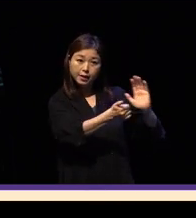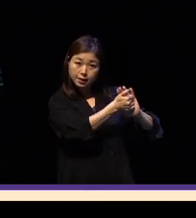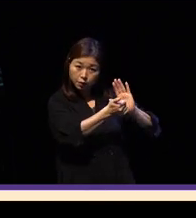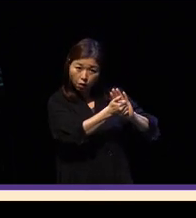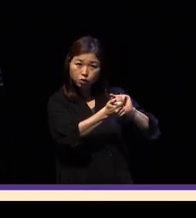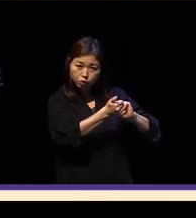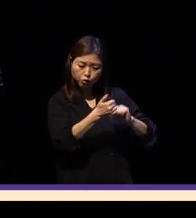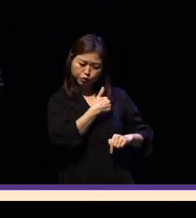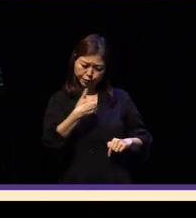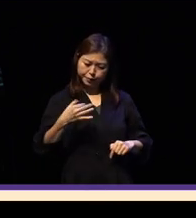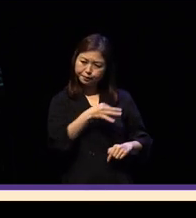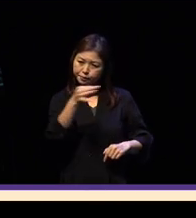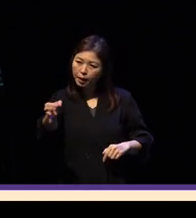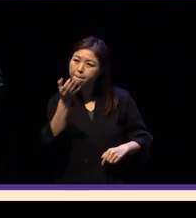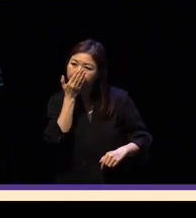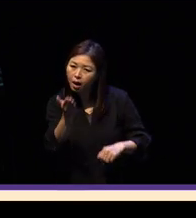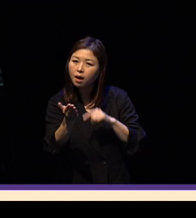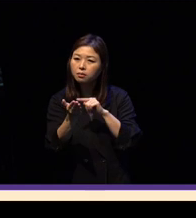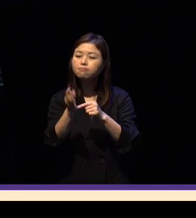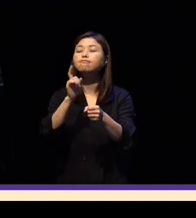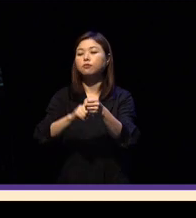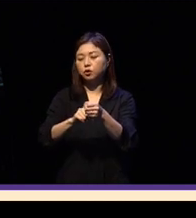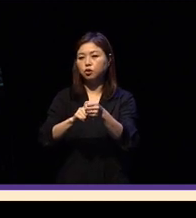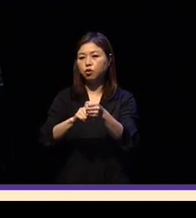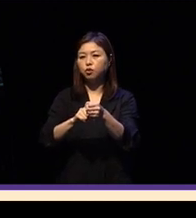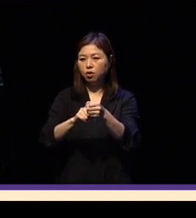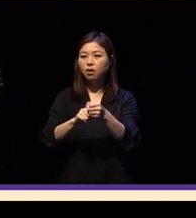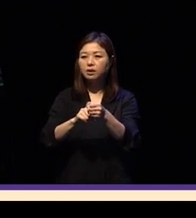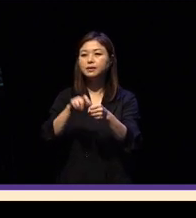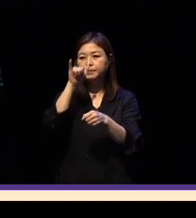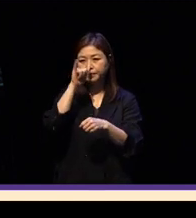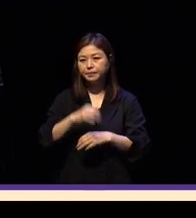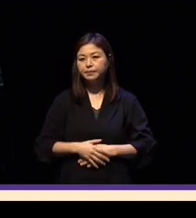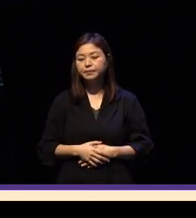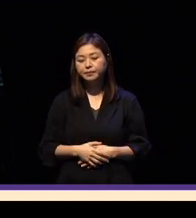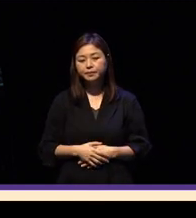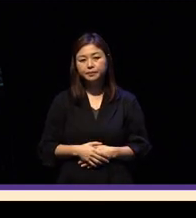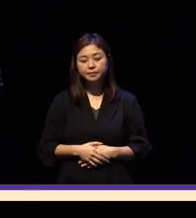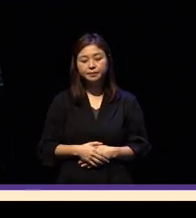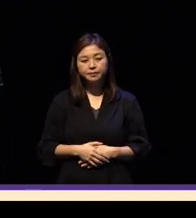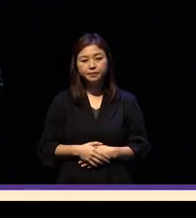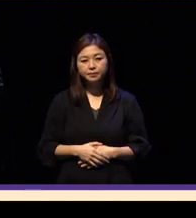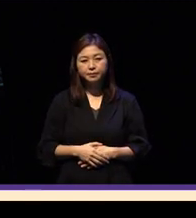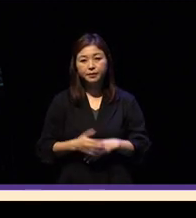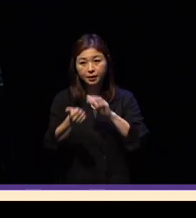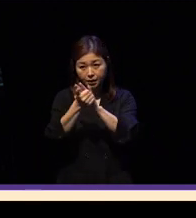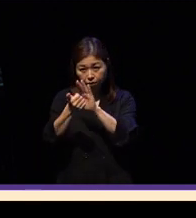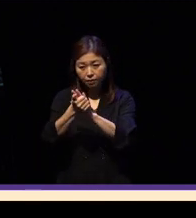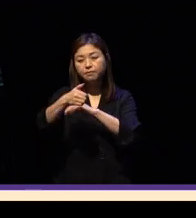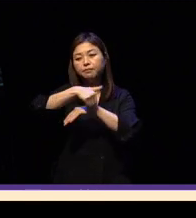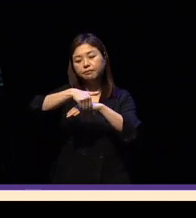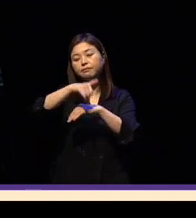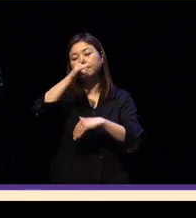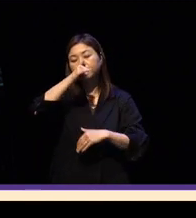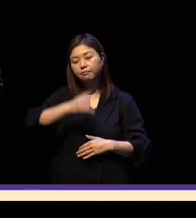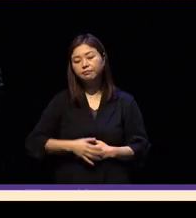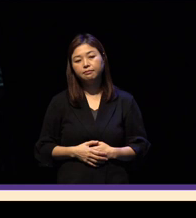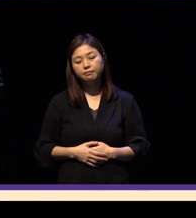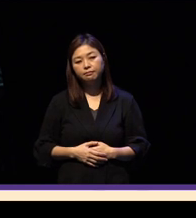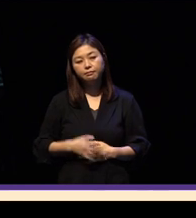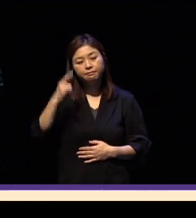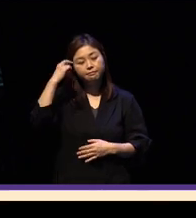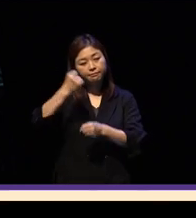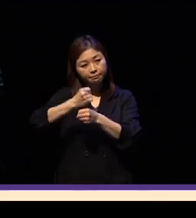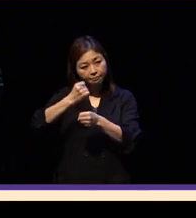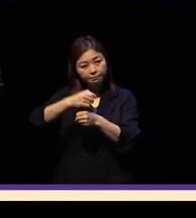이루어질 수 있는 그런 어떤 저희의 의도를 담고 있고요. 그렇게 해서 지원할 예정입니다. 사실